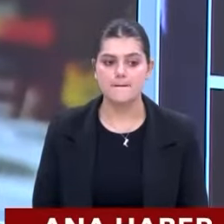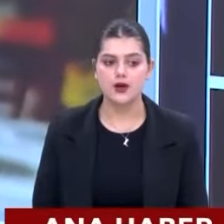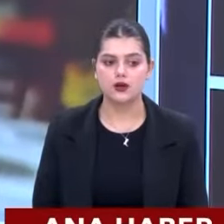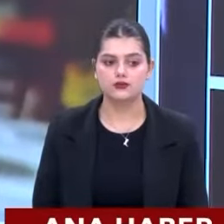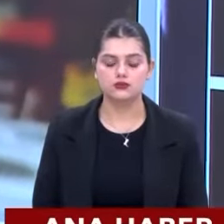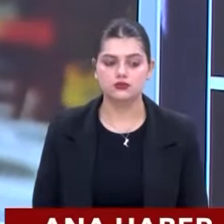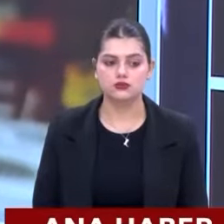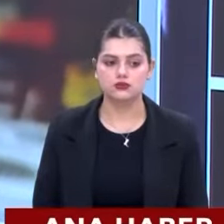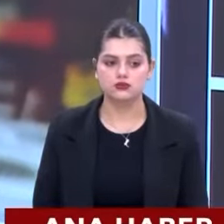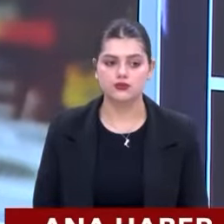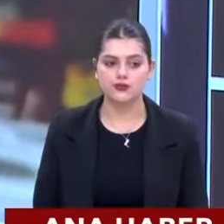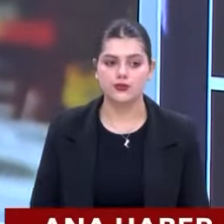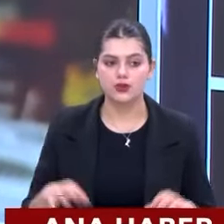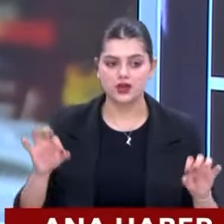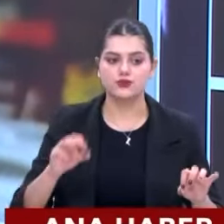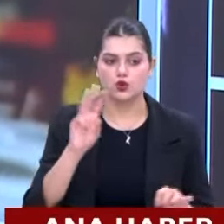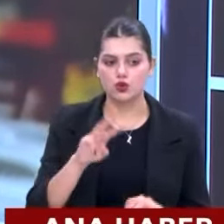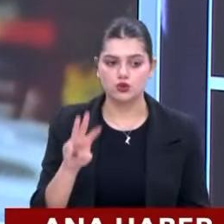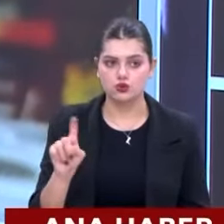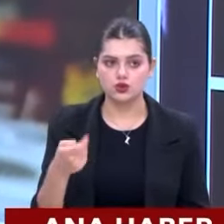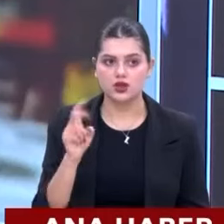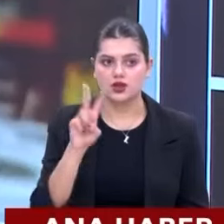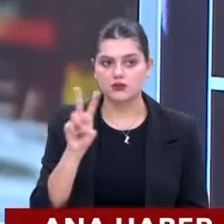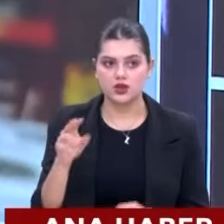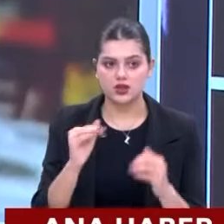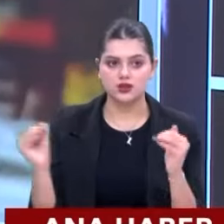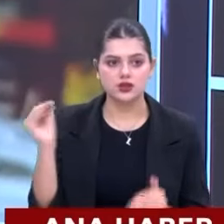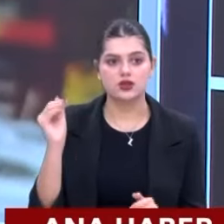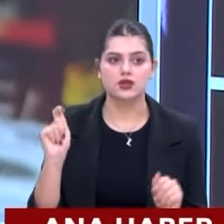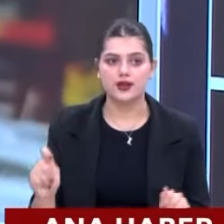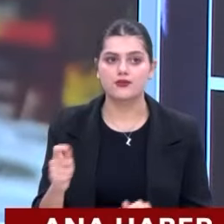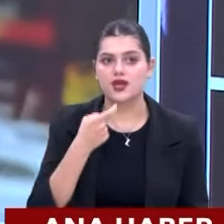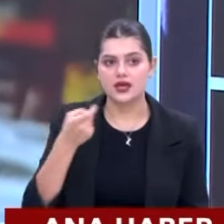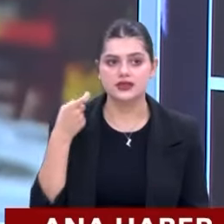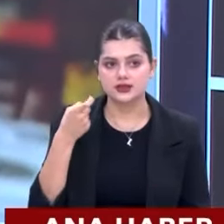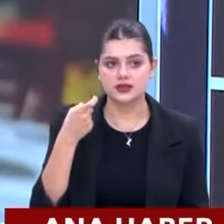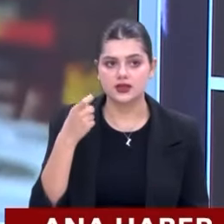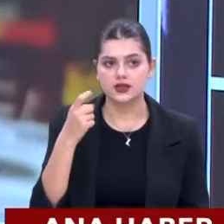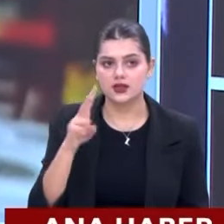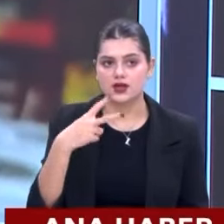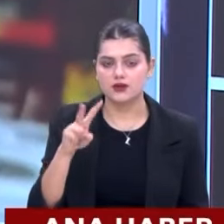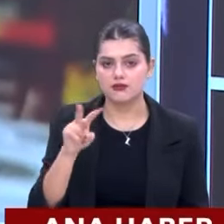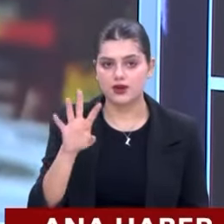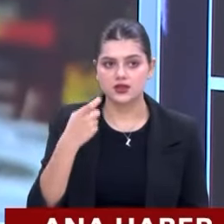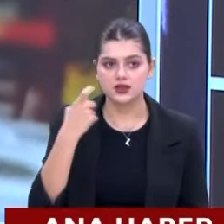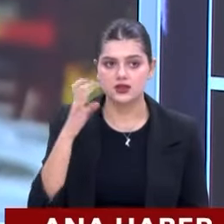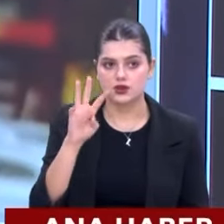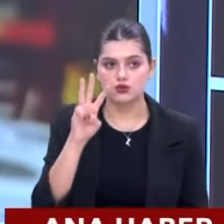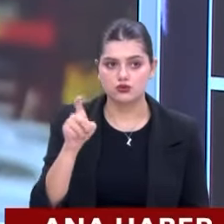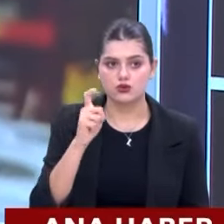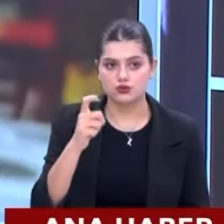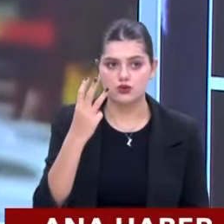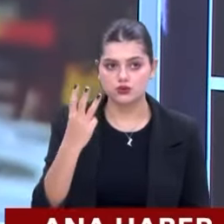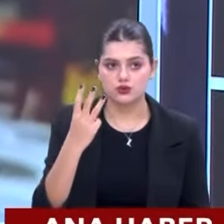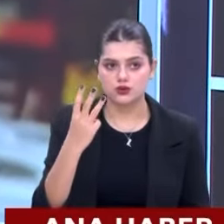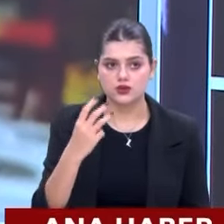yıl sonundaki dolar tahmini şimdi 33.22'ye çıkarıldı. Eskisini 2025 için 43.93